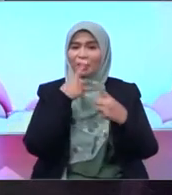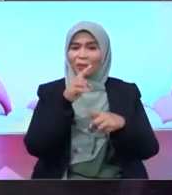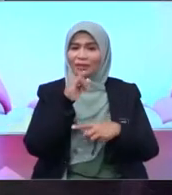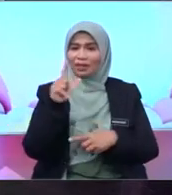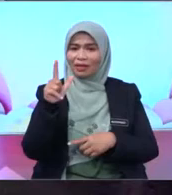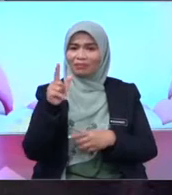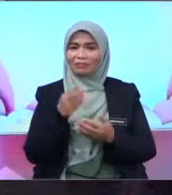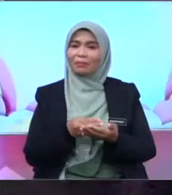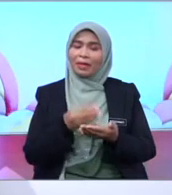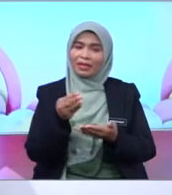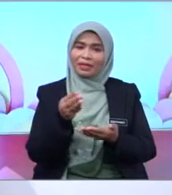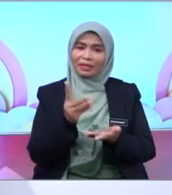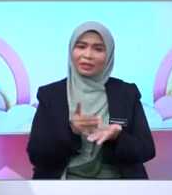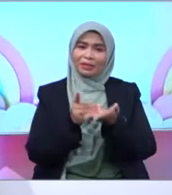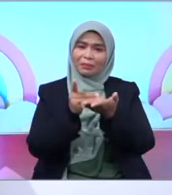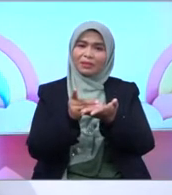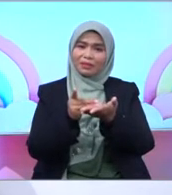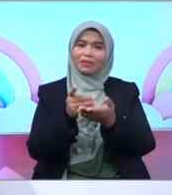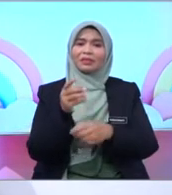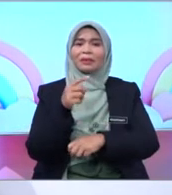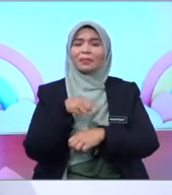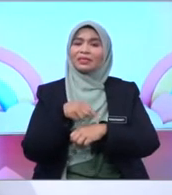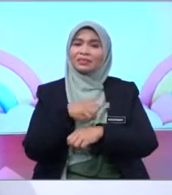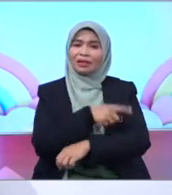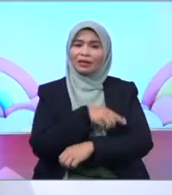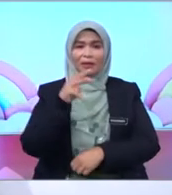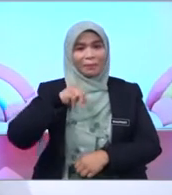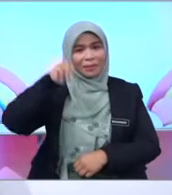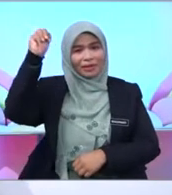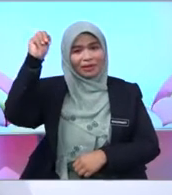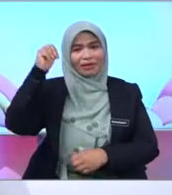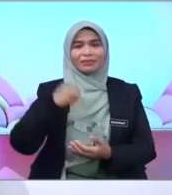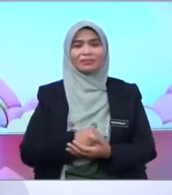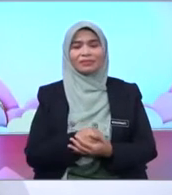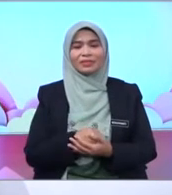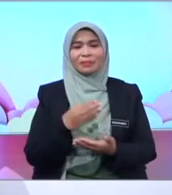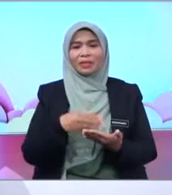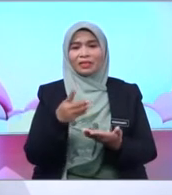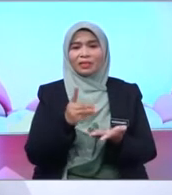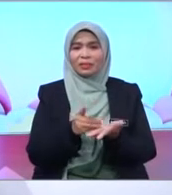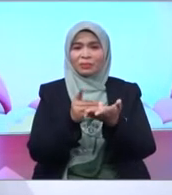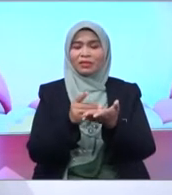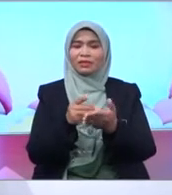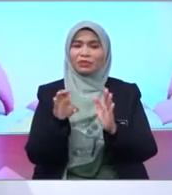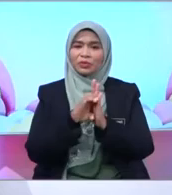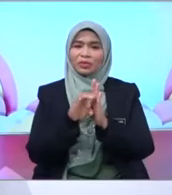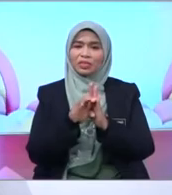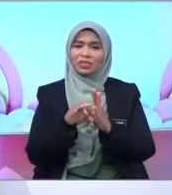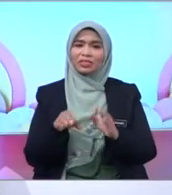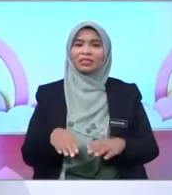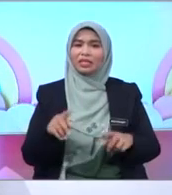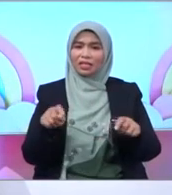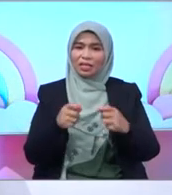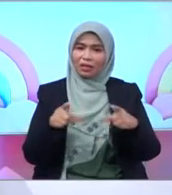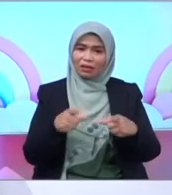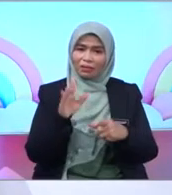makhluk under meseme sehari kemerdekaan ini Allah makhluk under main iPhone antara tingkah laku bermoral Iya